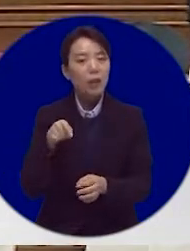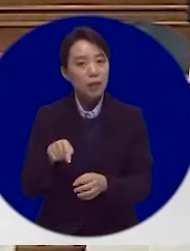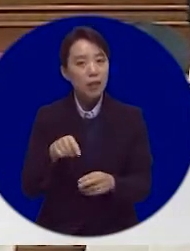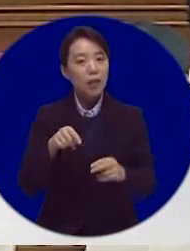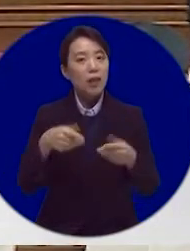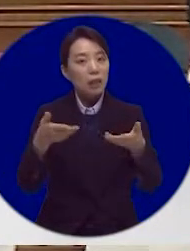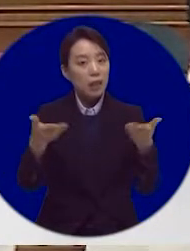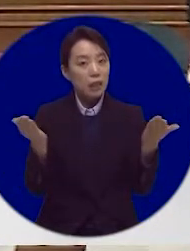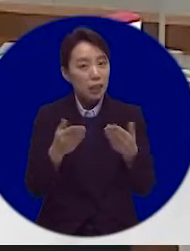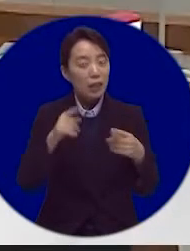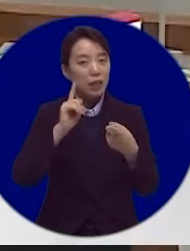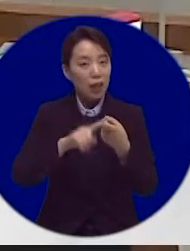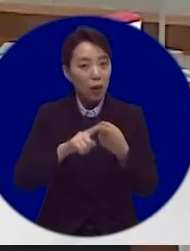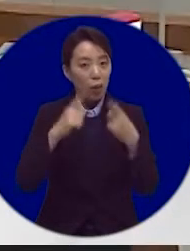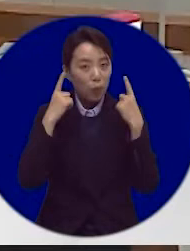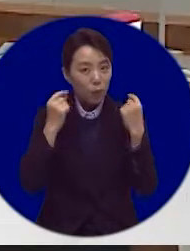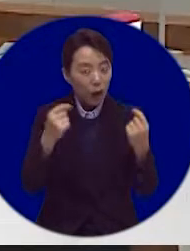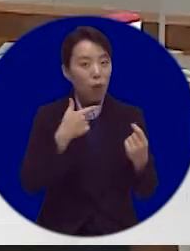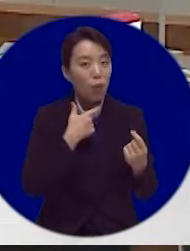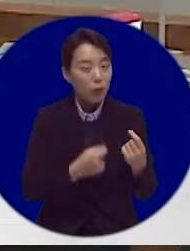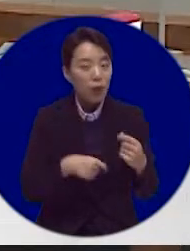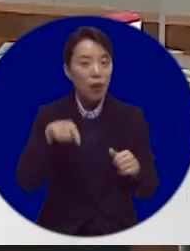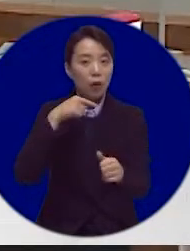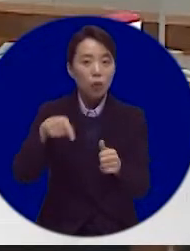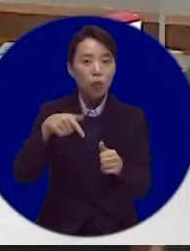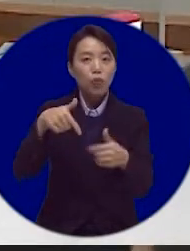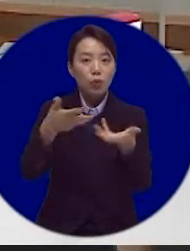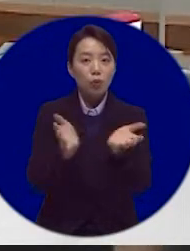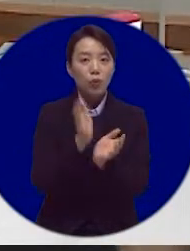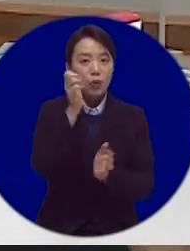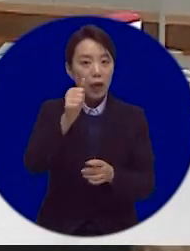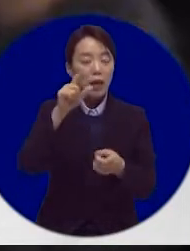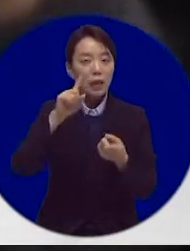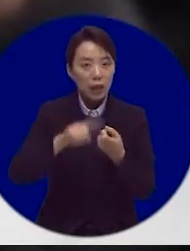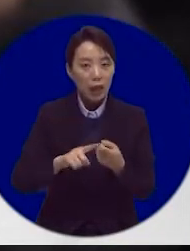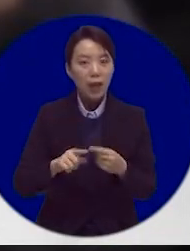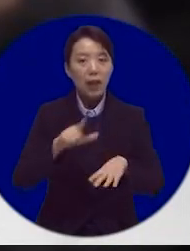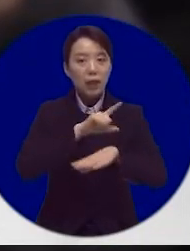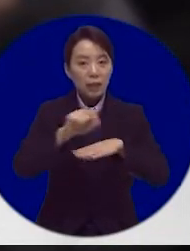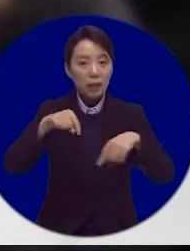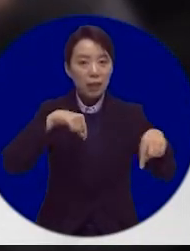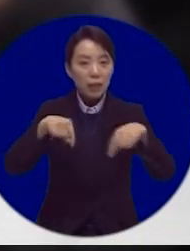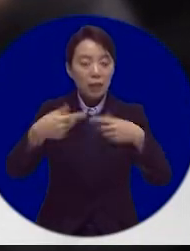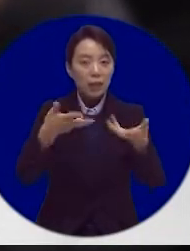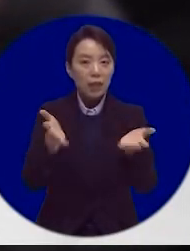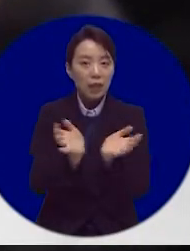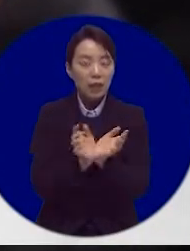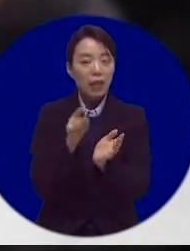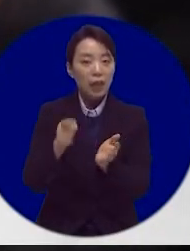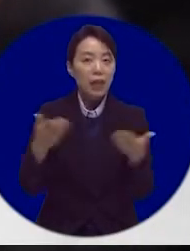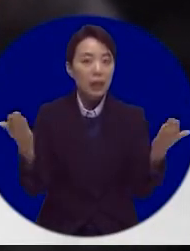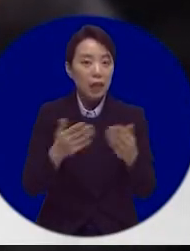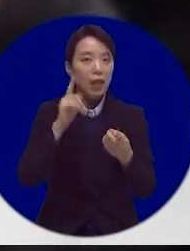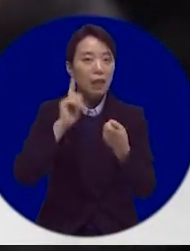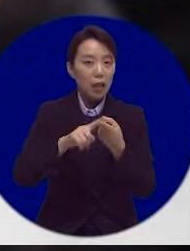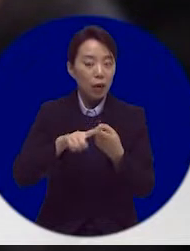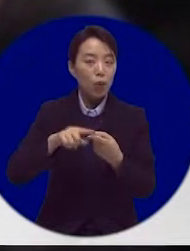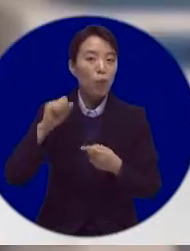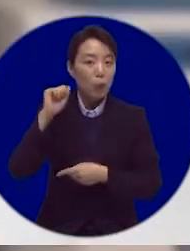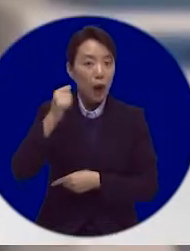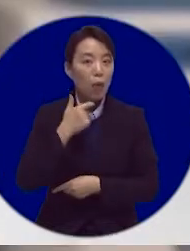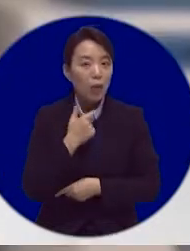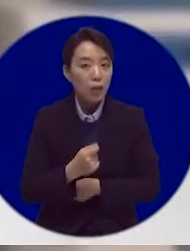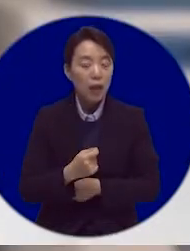직을 가지고 입후보하거나 교육감 선거에서 해당 지방자치단체의 교육감이 그 직을 가지고 입후보하는